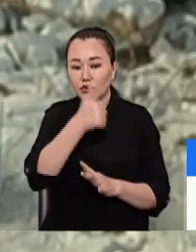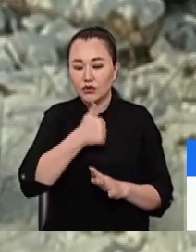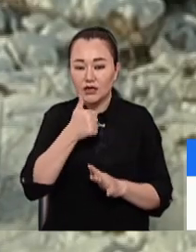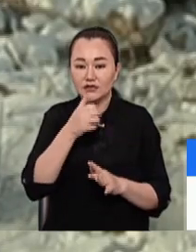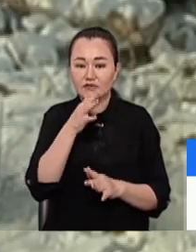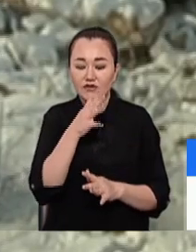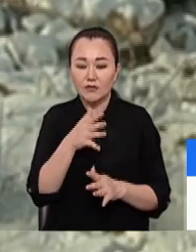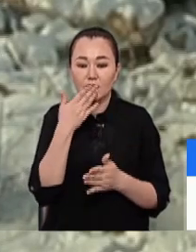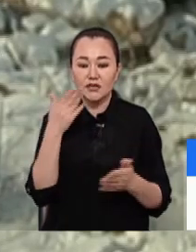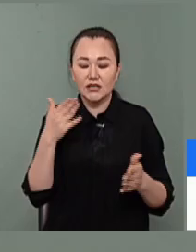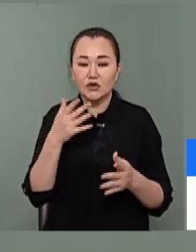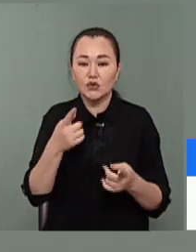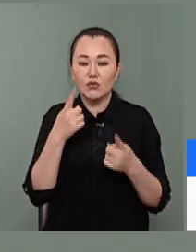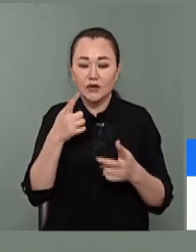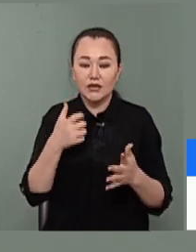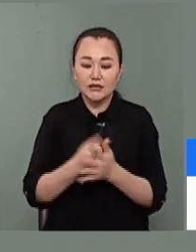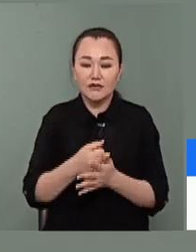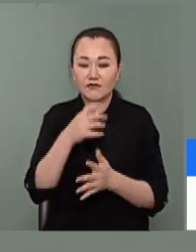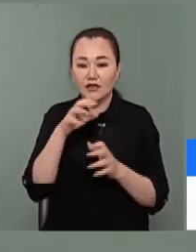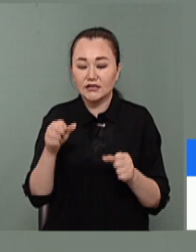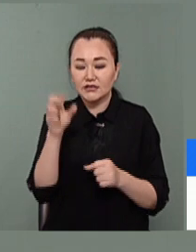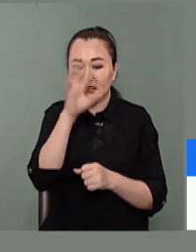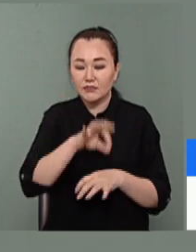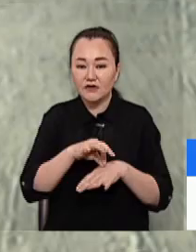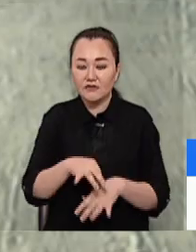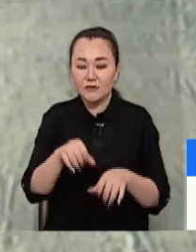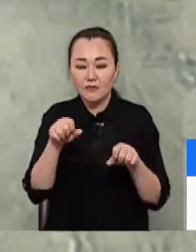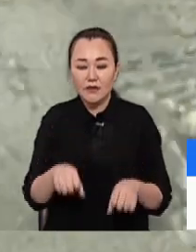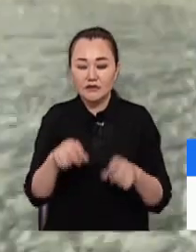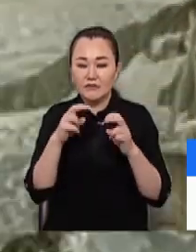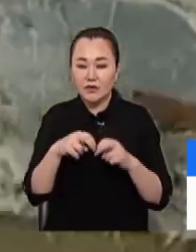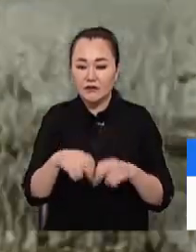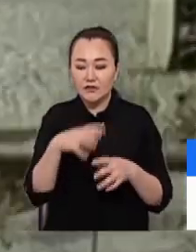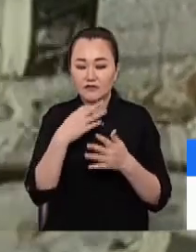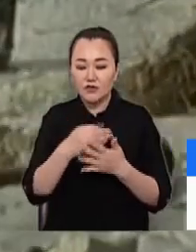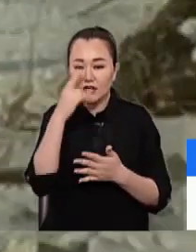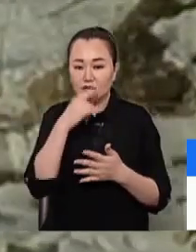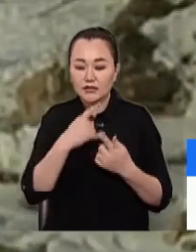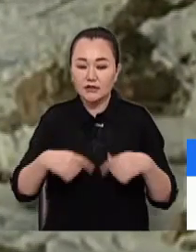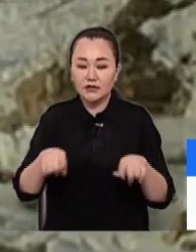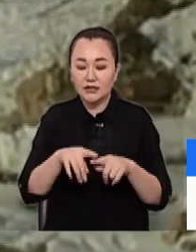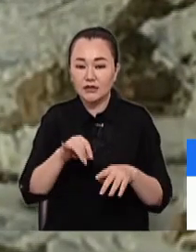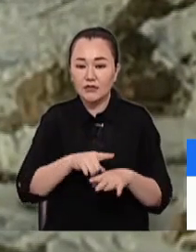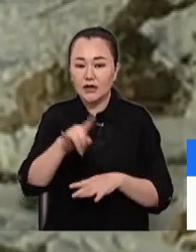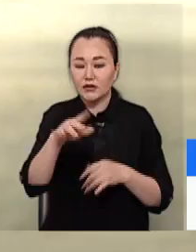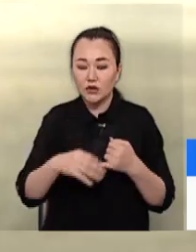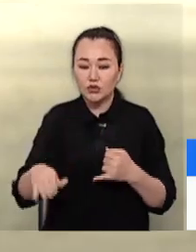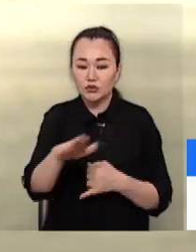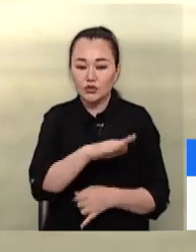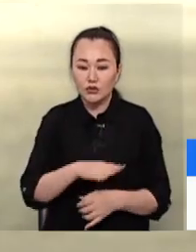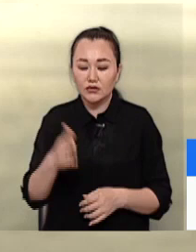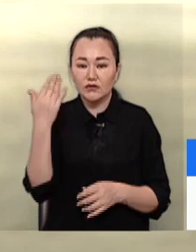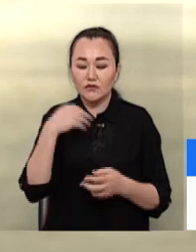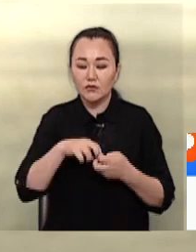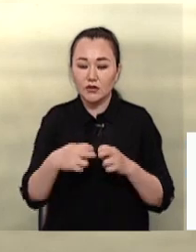С момента последней крупной катастрофы власти страны проводили массовые проверки отечественных авиакомпаний и полетных зон. Давно есть